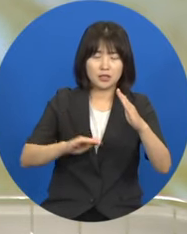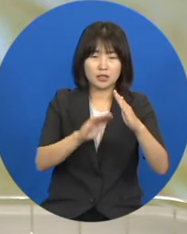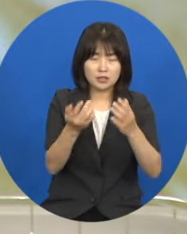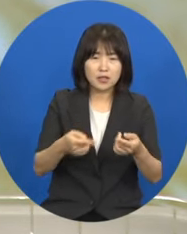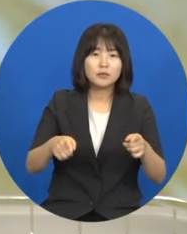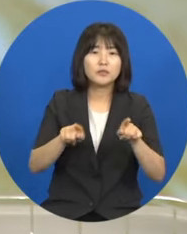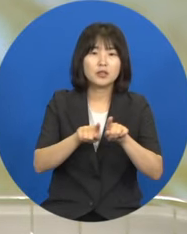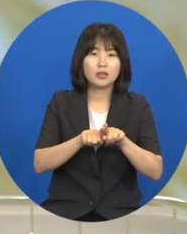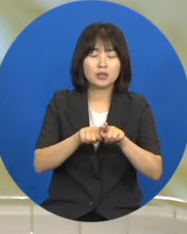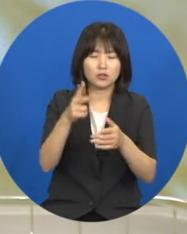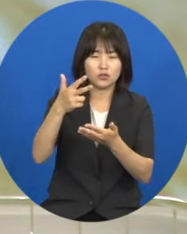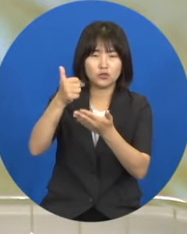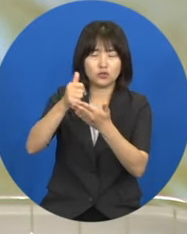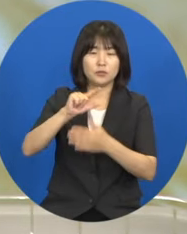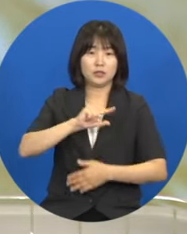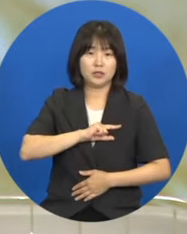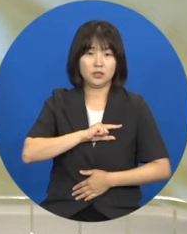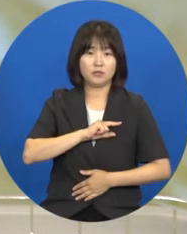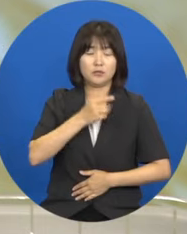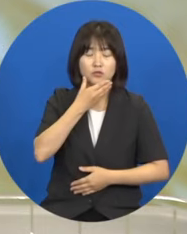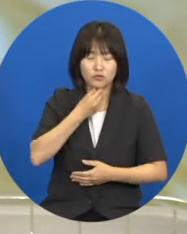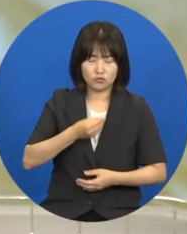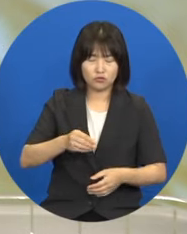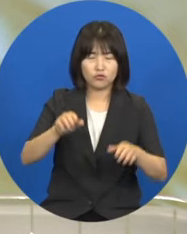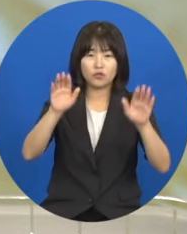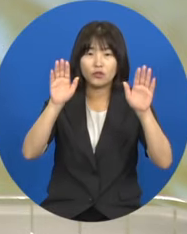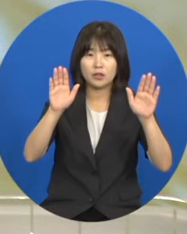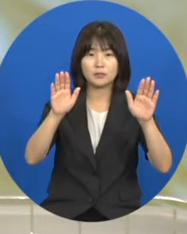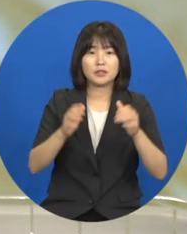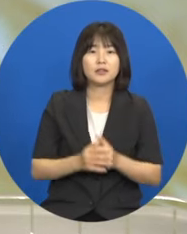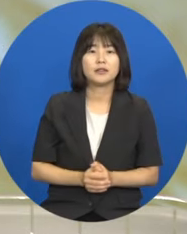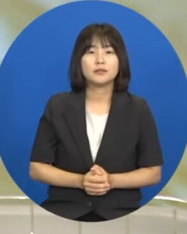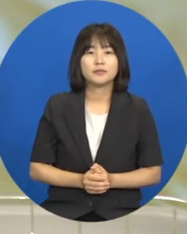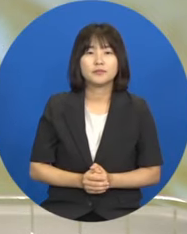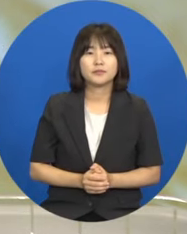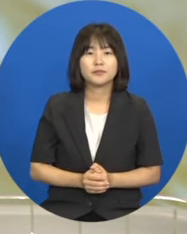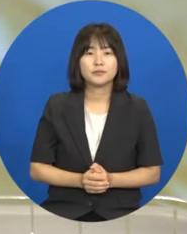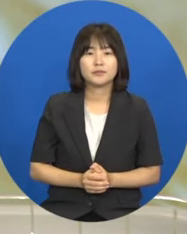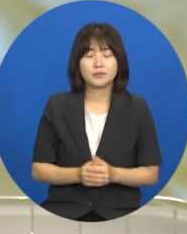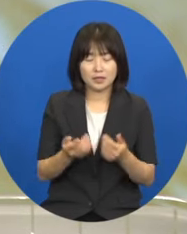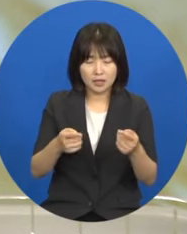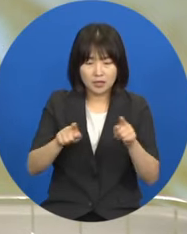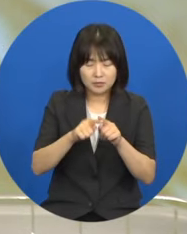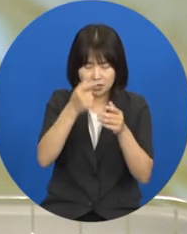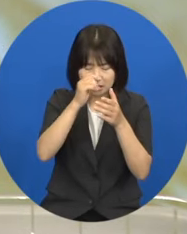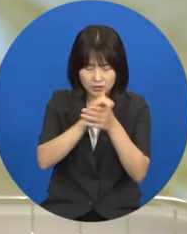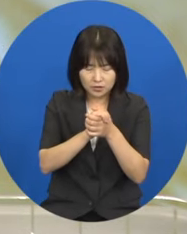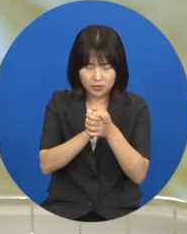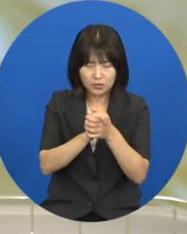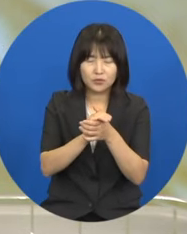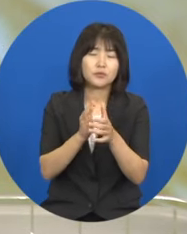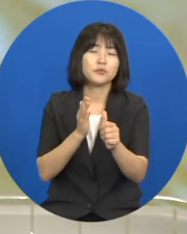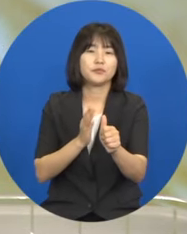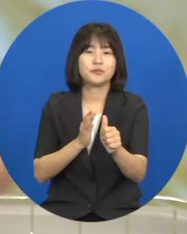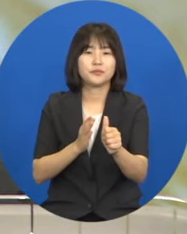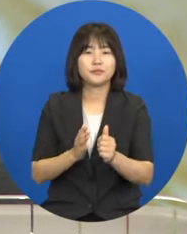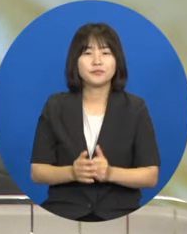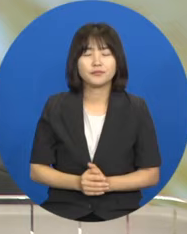함께하기를 주님의 이름으로 축원합니다. 우리 함께 합심해서 기도하기